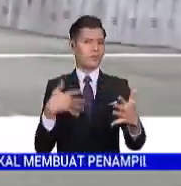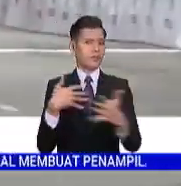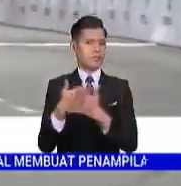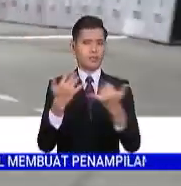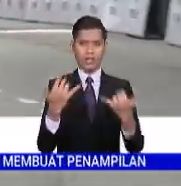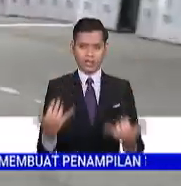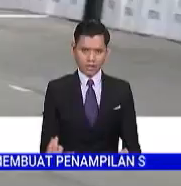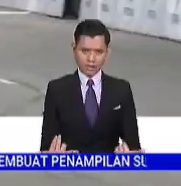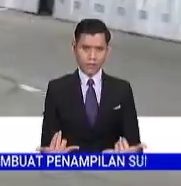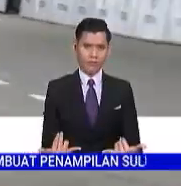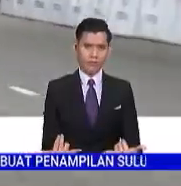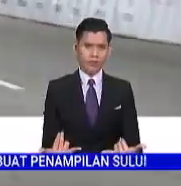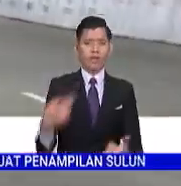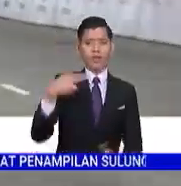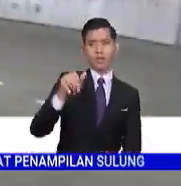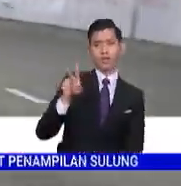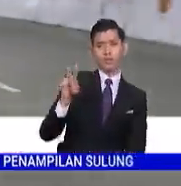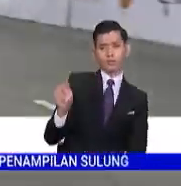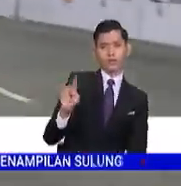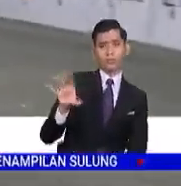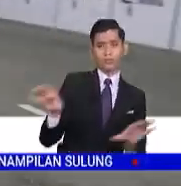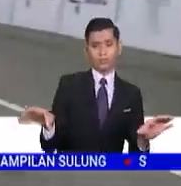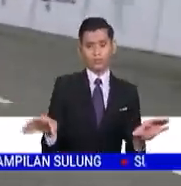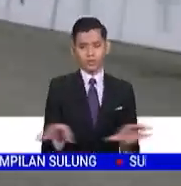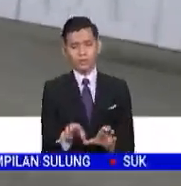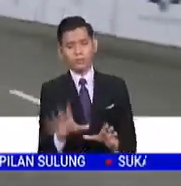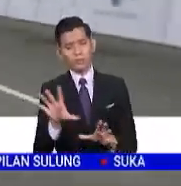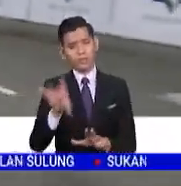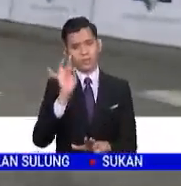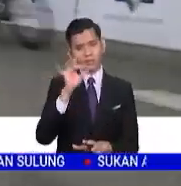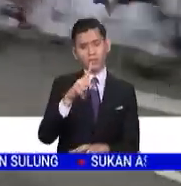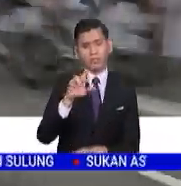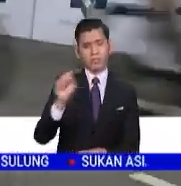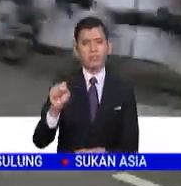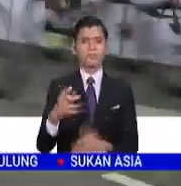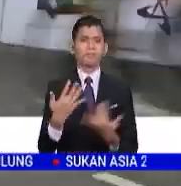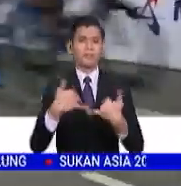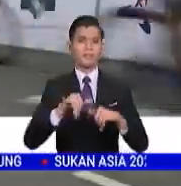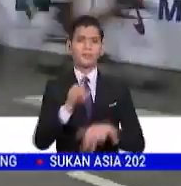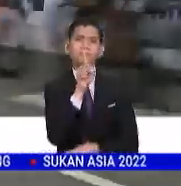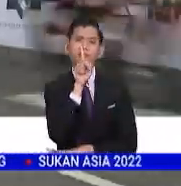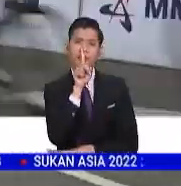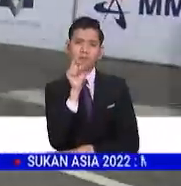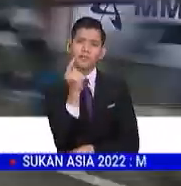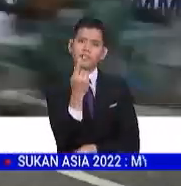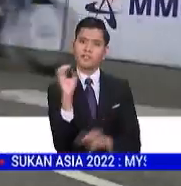kini, Human Voyage, pelaku penganjur yang dilantik KBS, masih membisu.